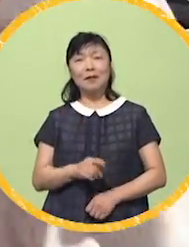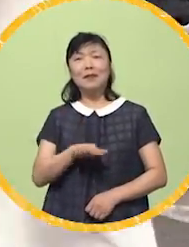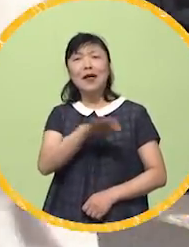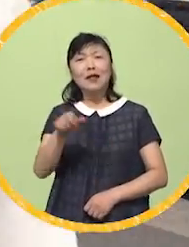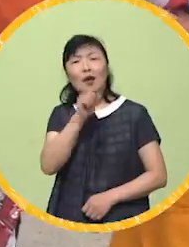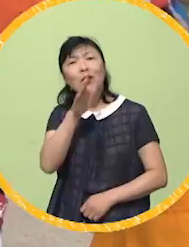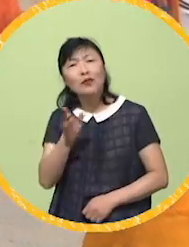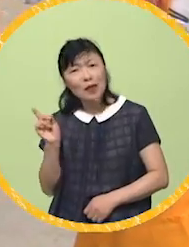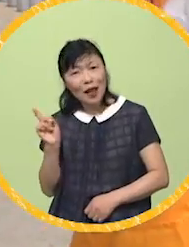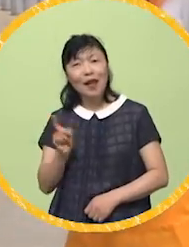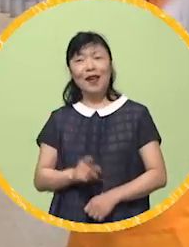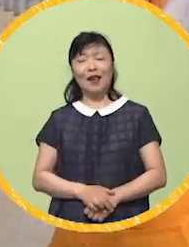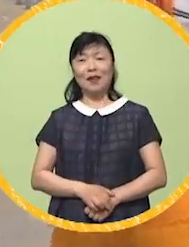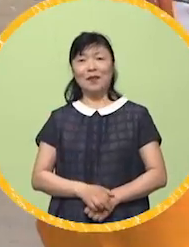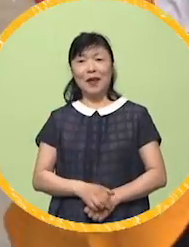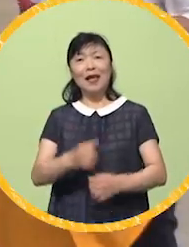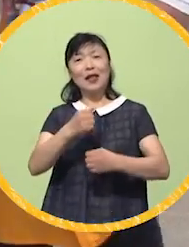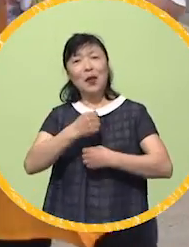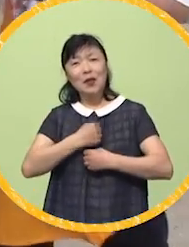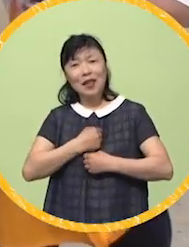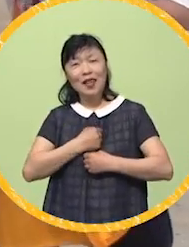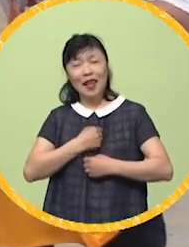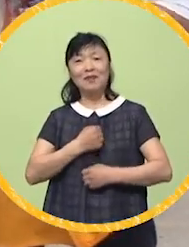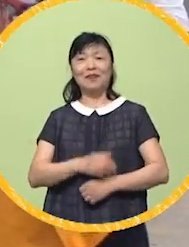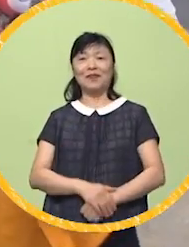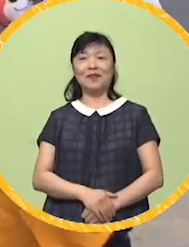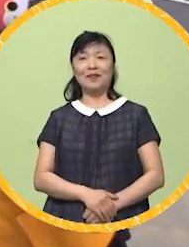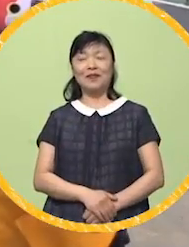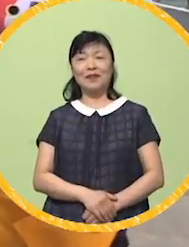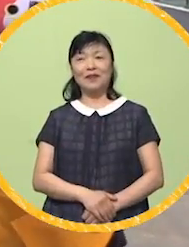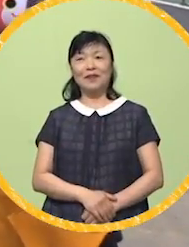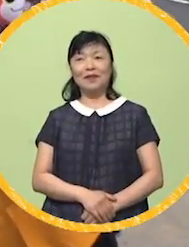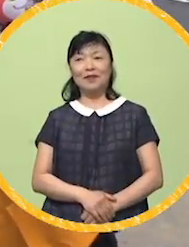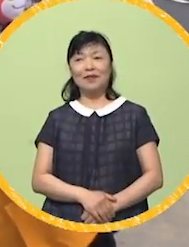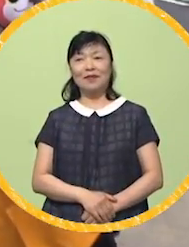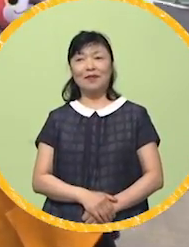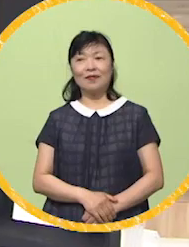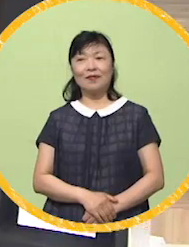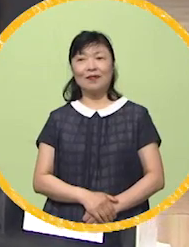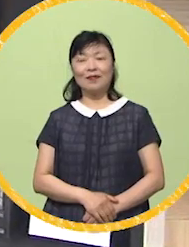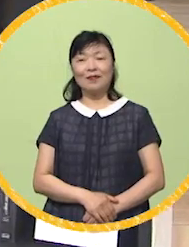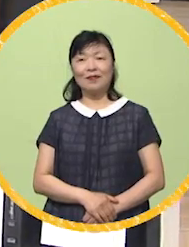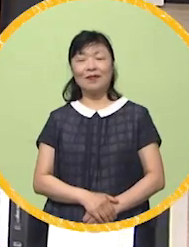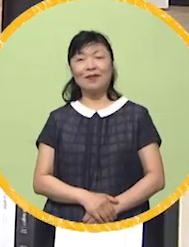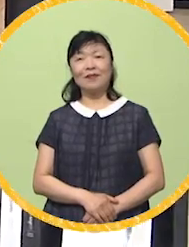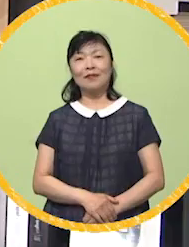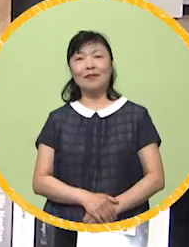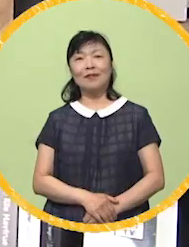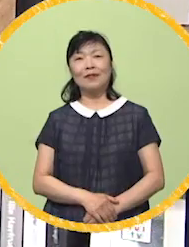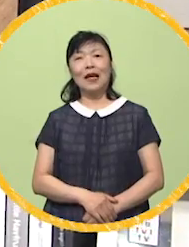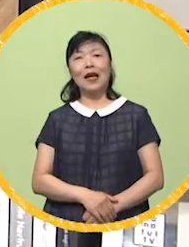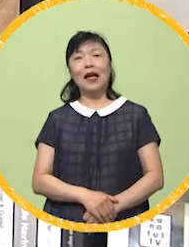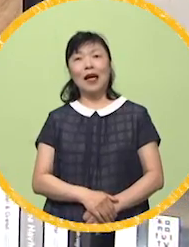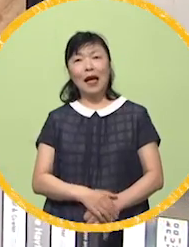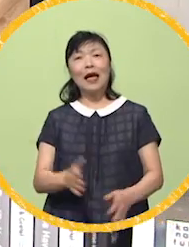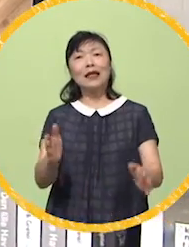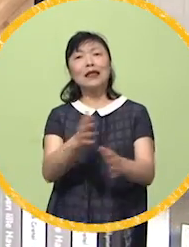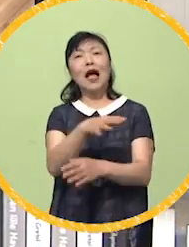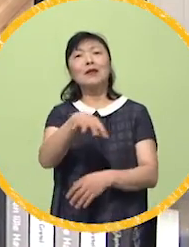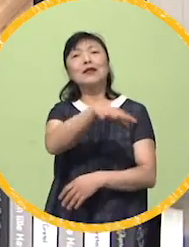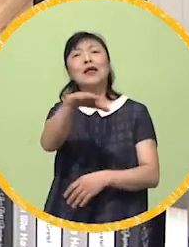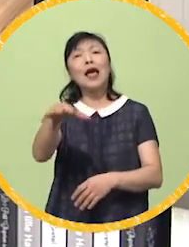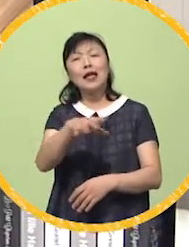気をつけてね。 いや、やっぱりサービスエリアいろんな人がいます